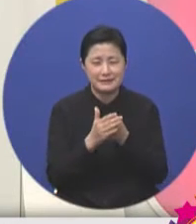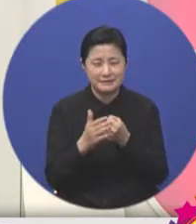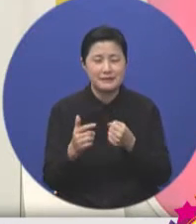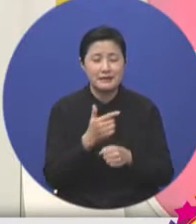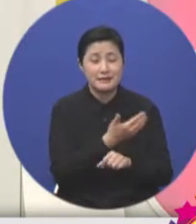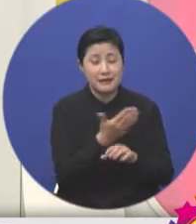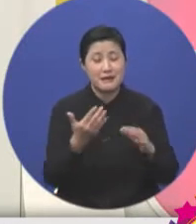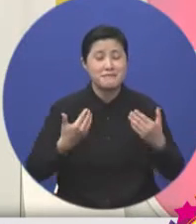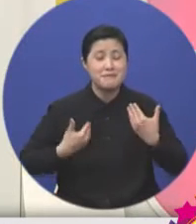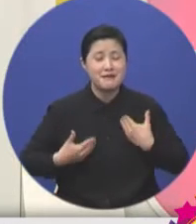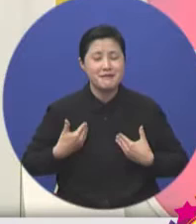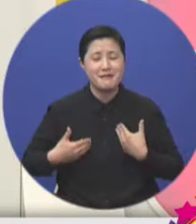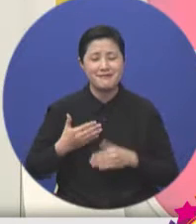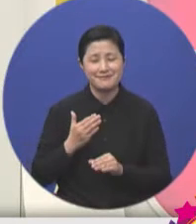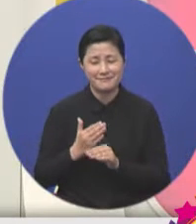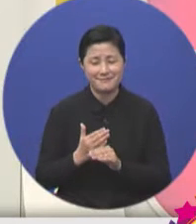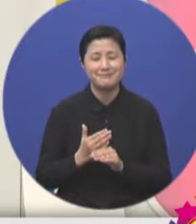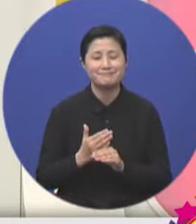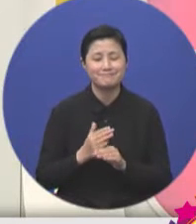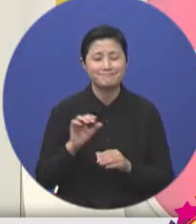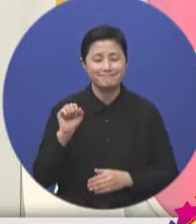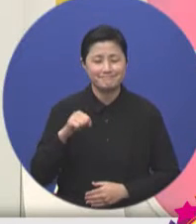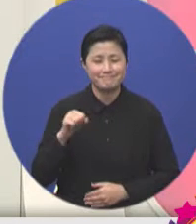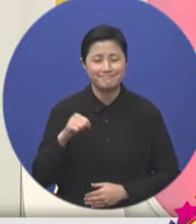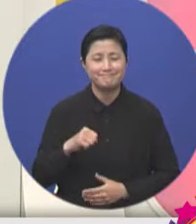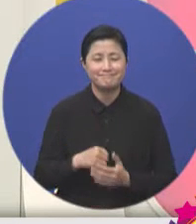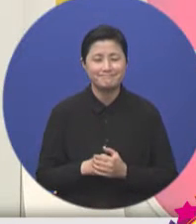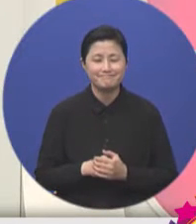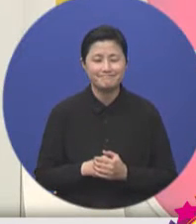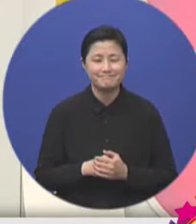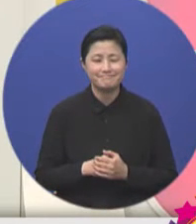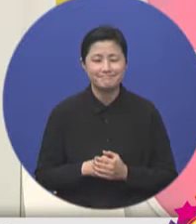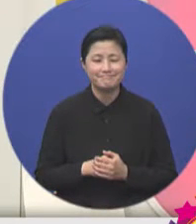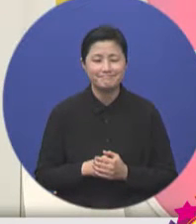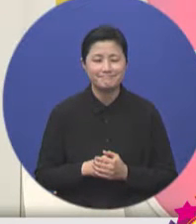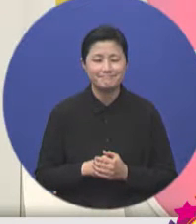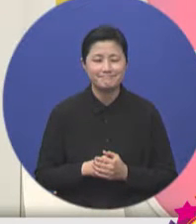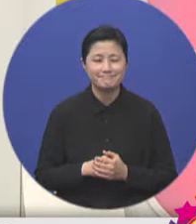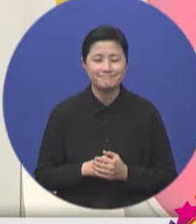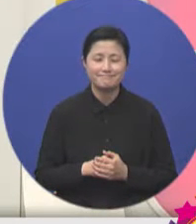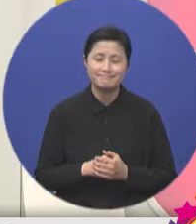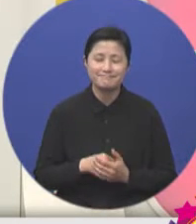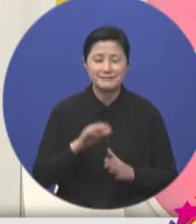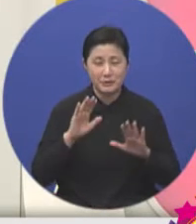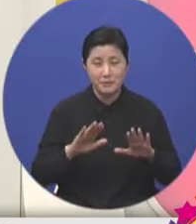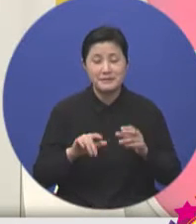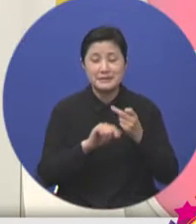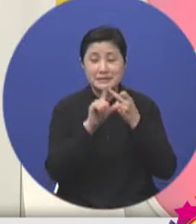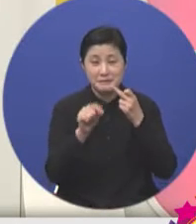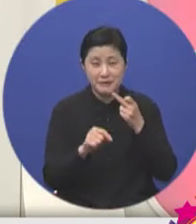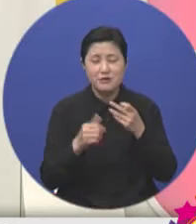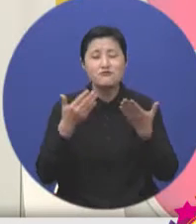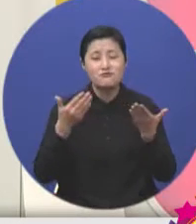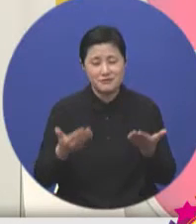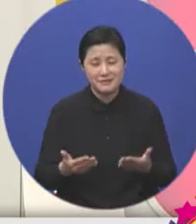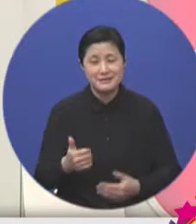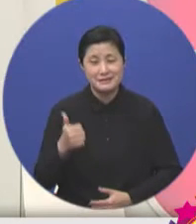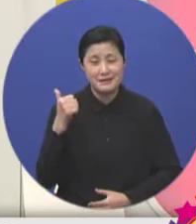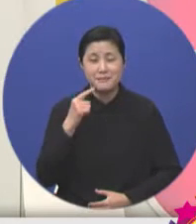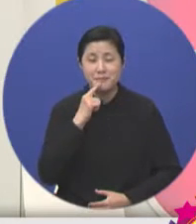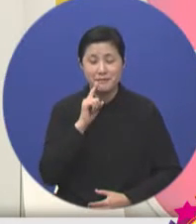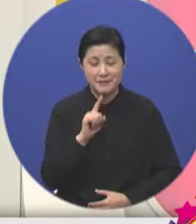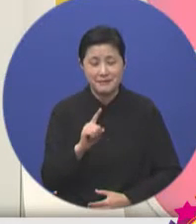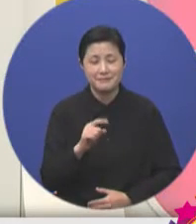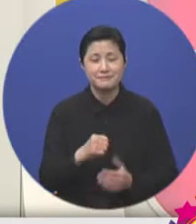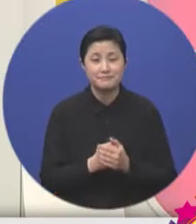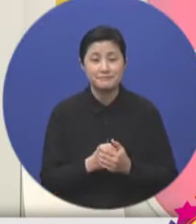다들 바쁘시고 그래 예, 바람에 예, 예. 네, 어떤 네. 그 뭐 이번 12월 달 시작 그러더라고요. 아